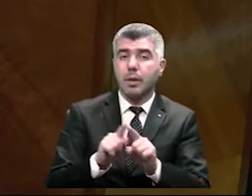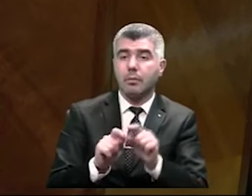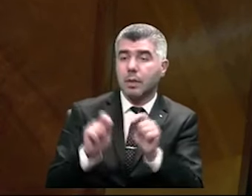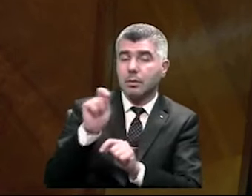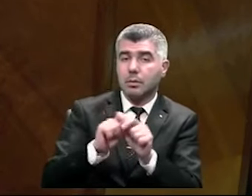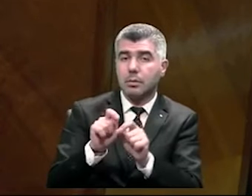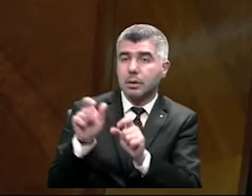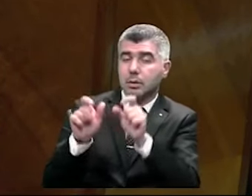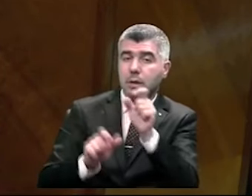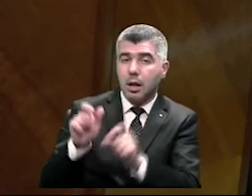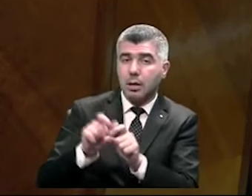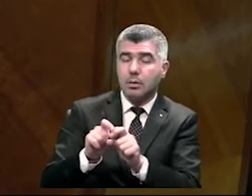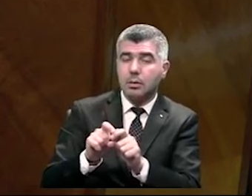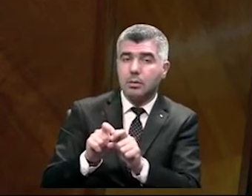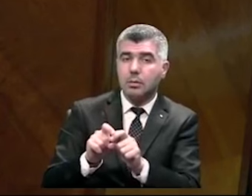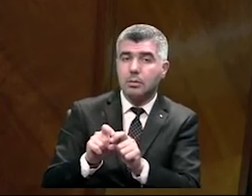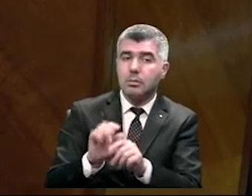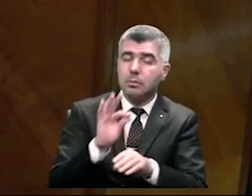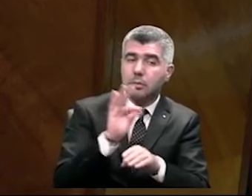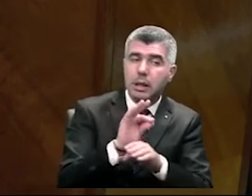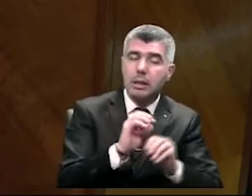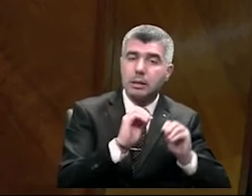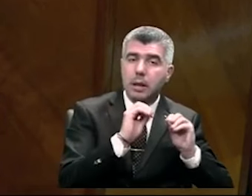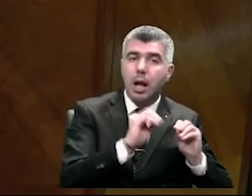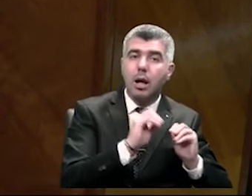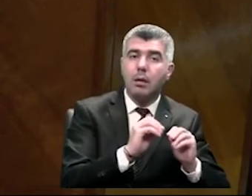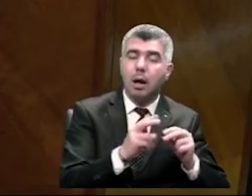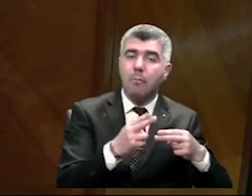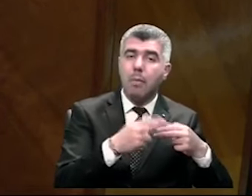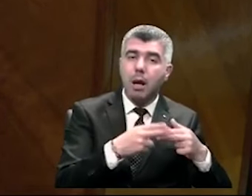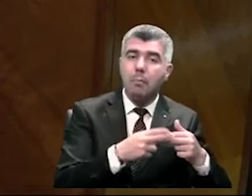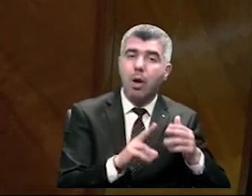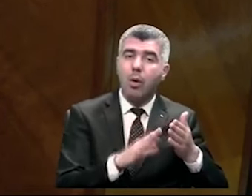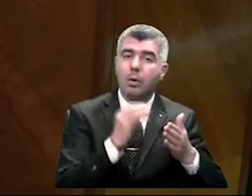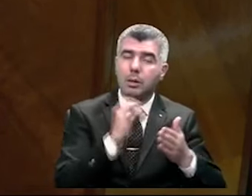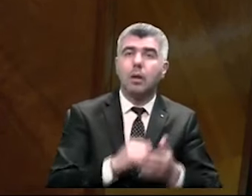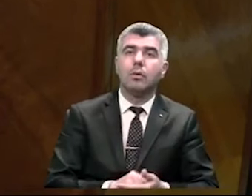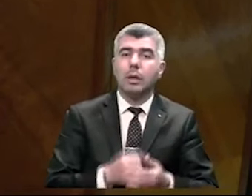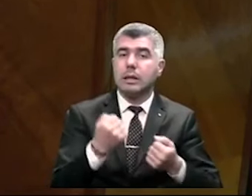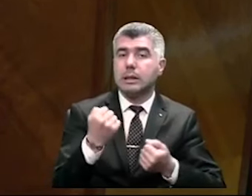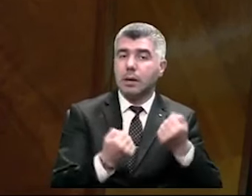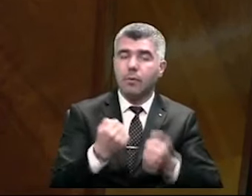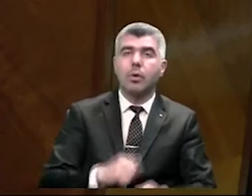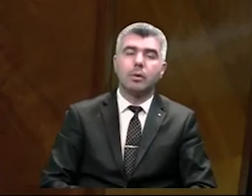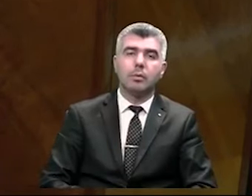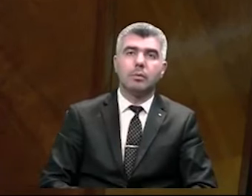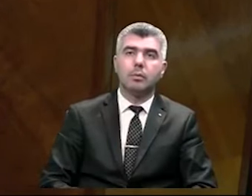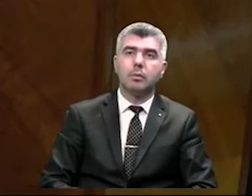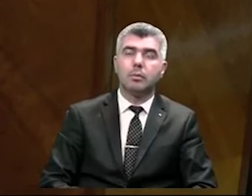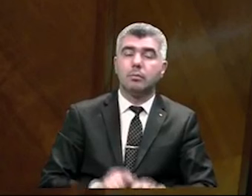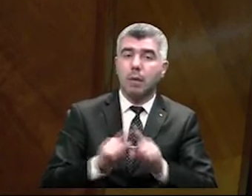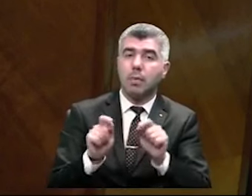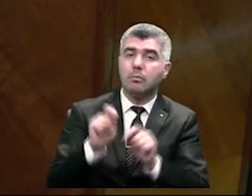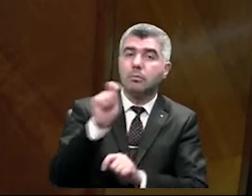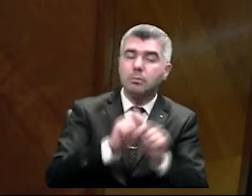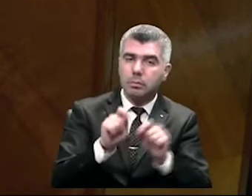البشريه وتاهيل ديال السائقين المهنيين والتصرفات ديال السائقين المهنيين ومع الاسف كاين ايضا تحسينات اللي